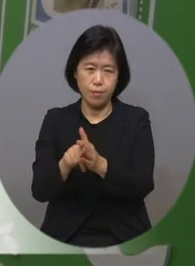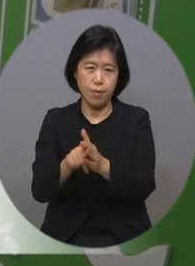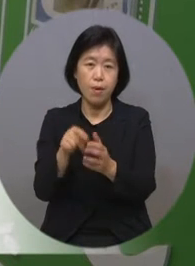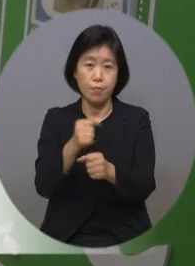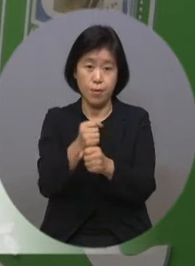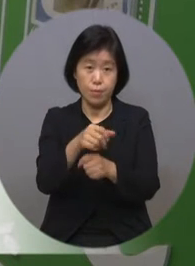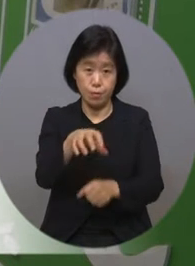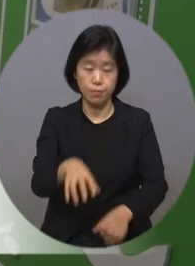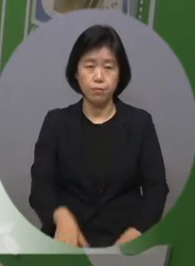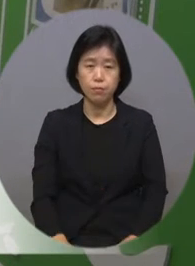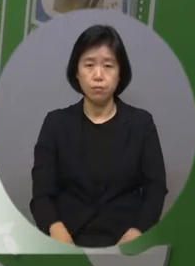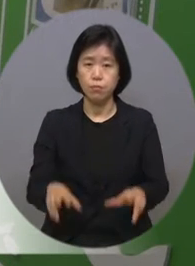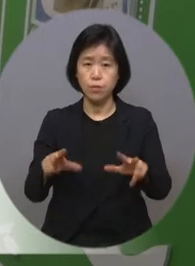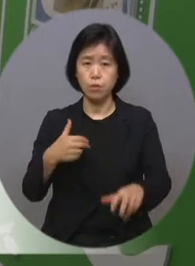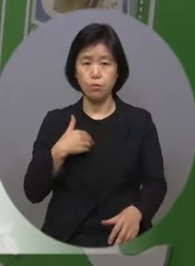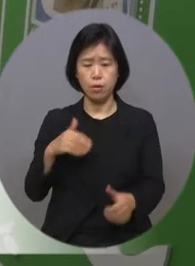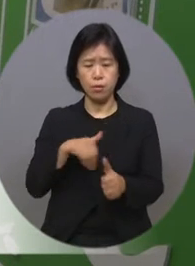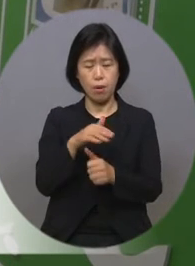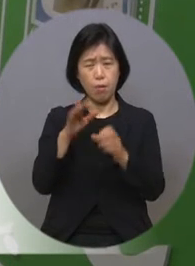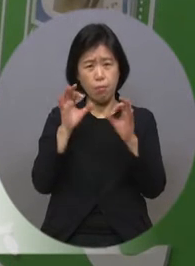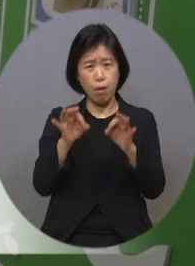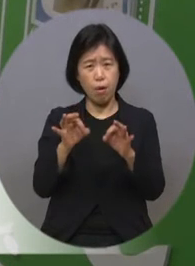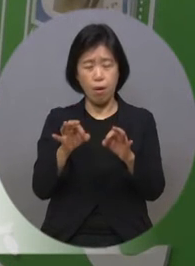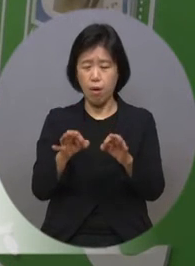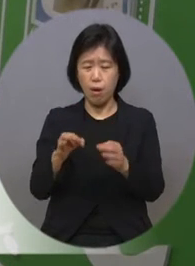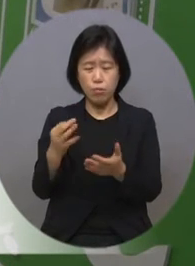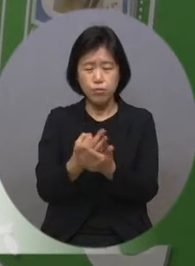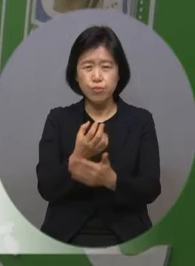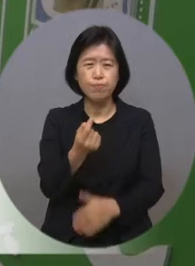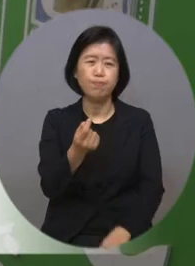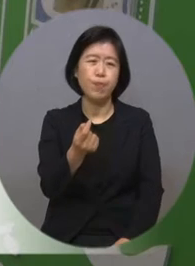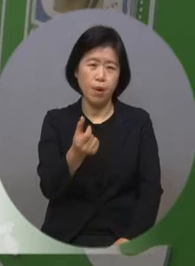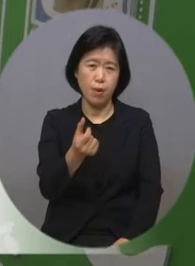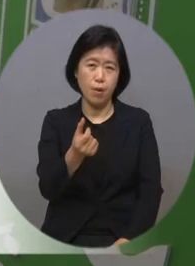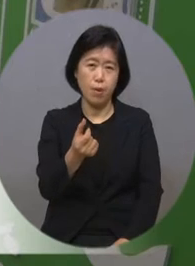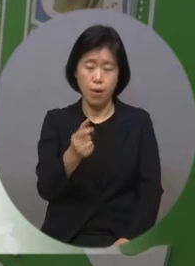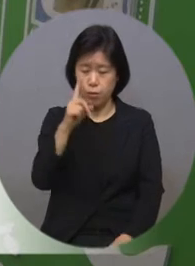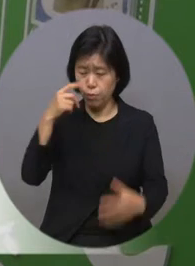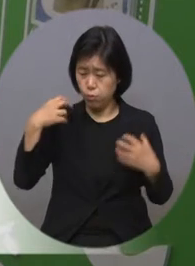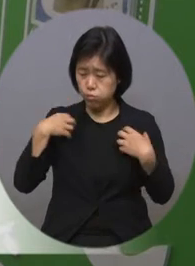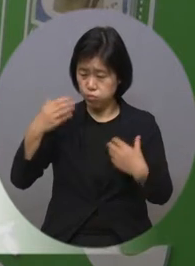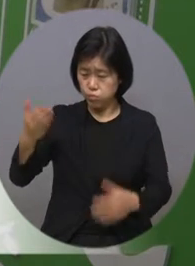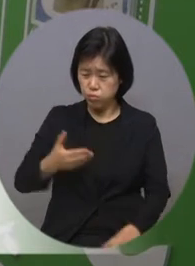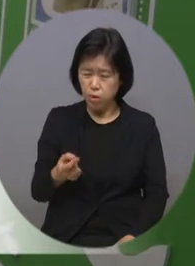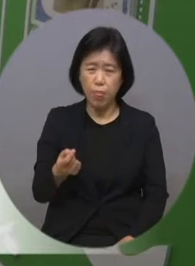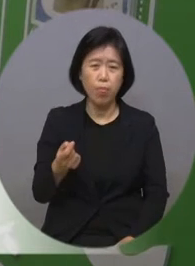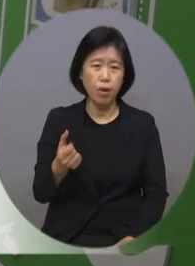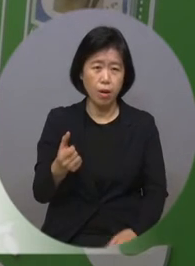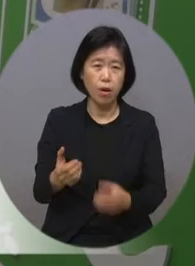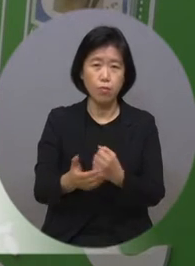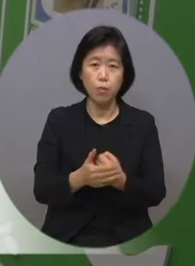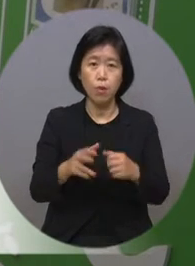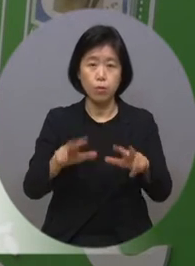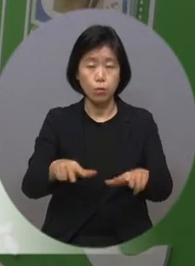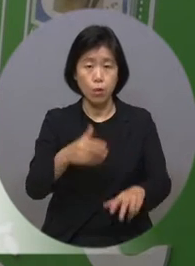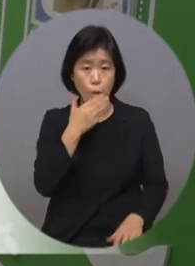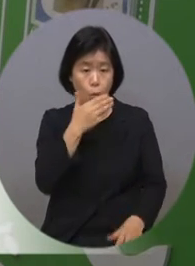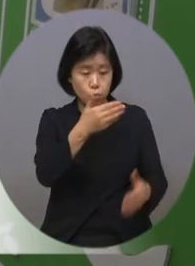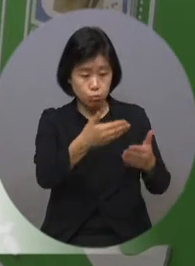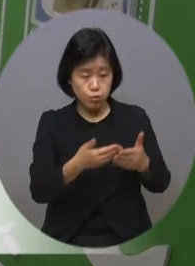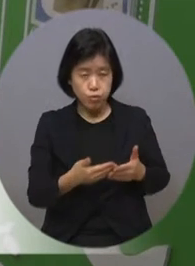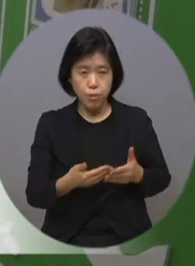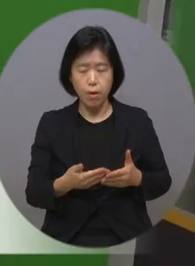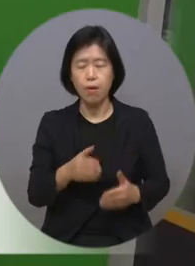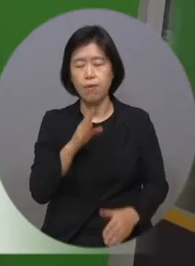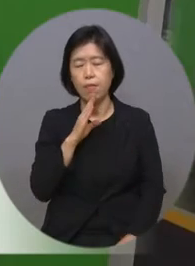지금 수입도 뭐 나라에서 뭐 얼마 주는 그 미미한 거밖에 안 되니까 당장 뭐 이런 먹거리 하나라도 되게 도움이